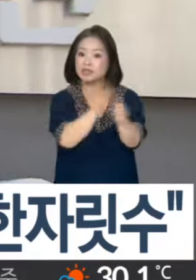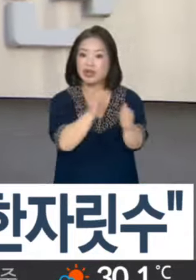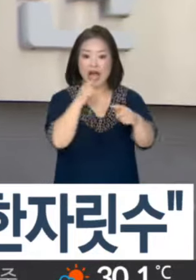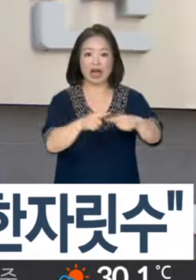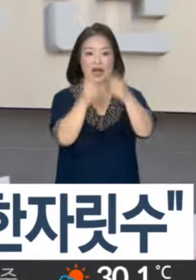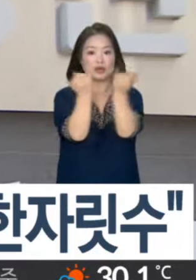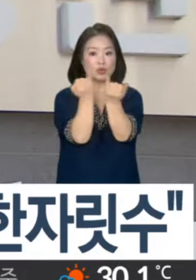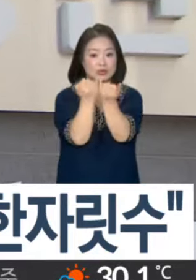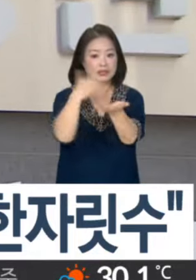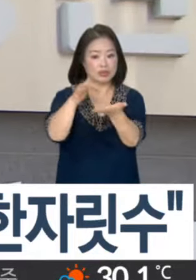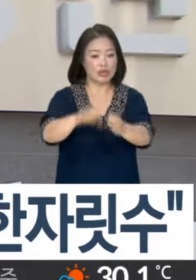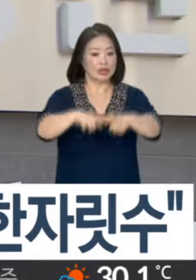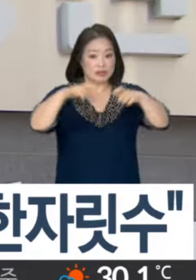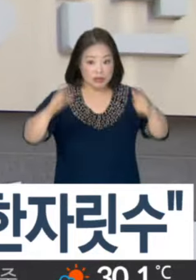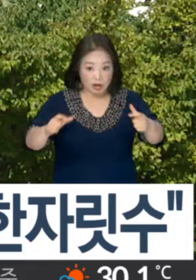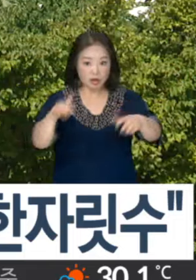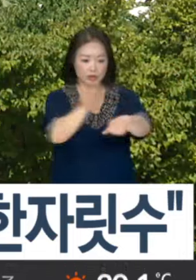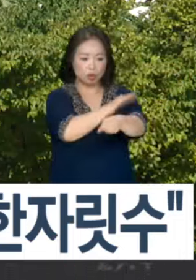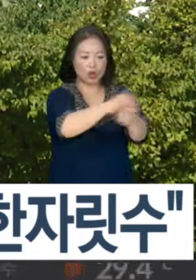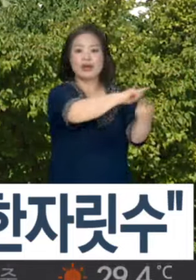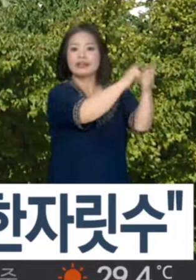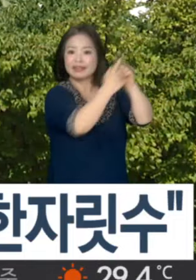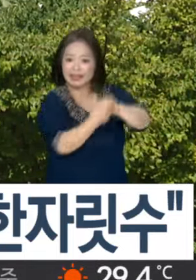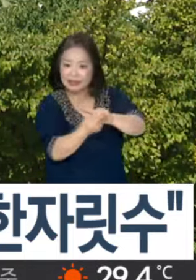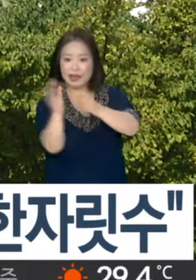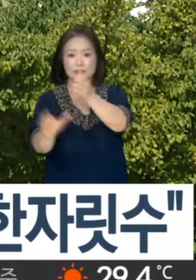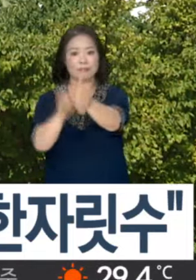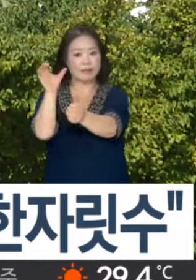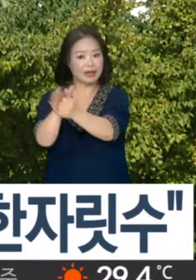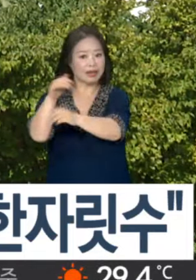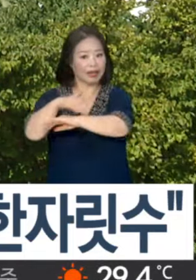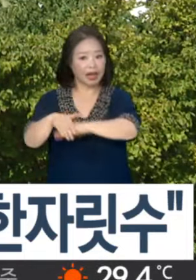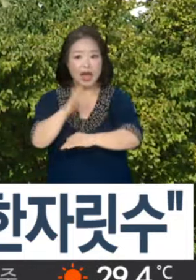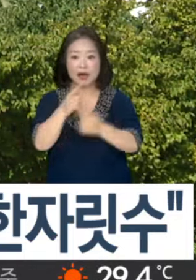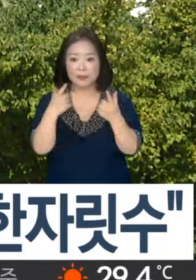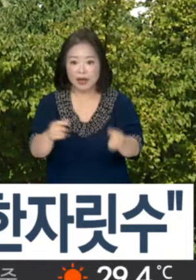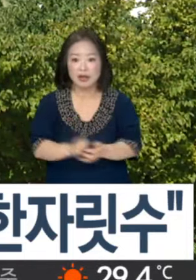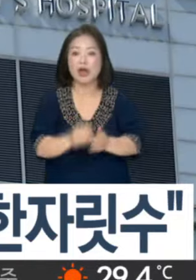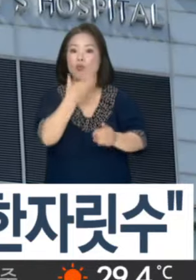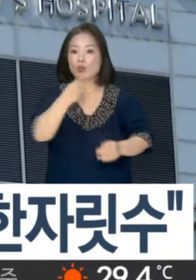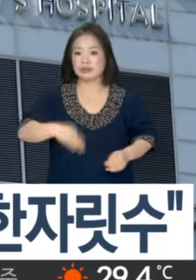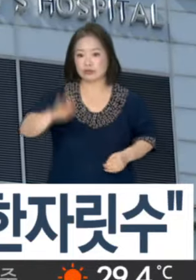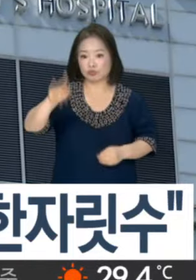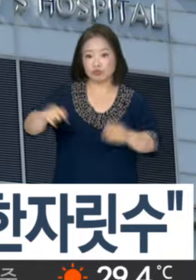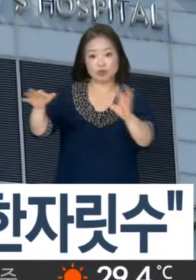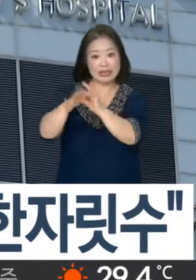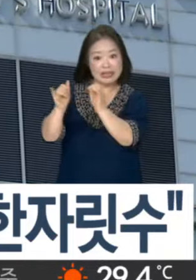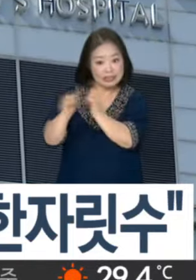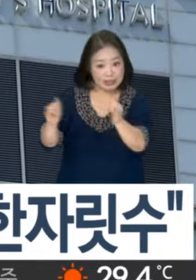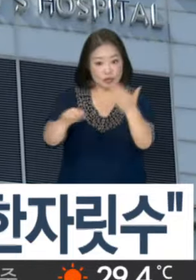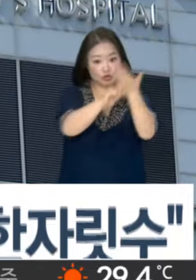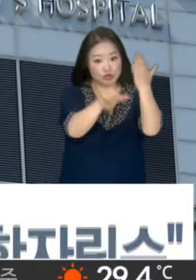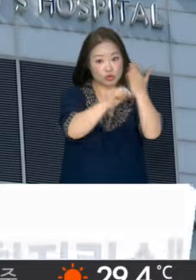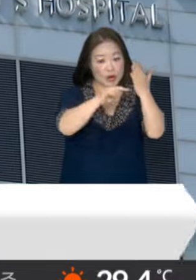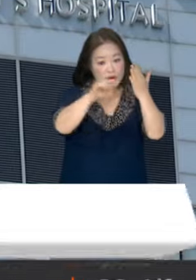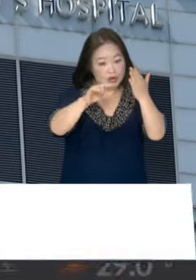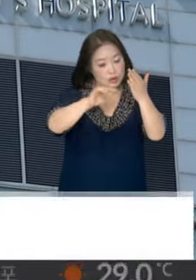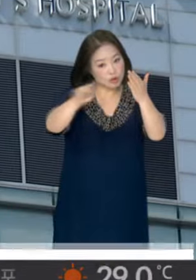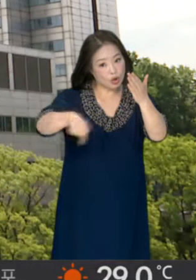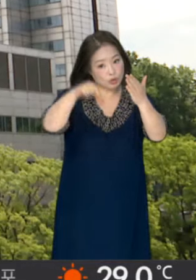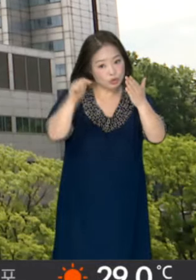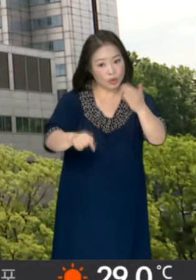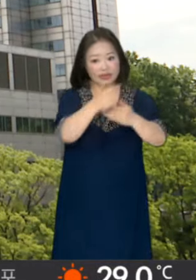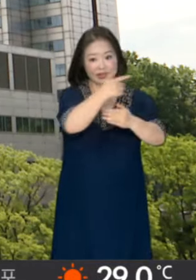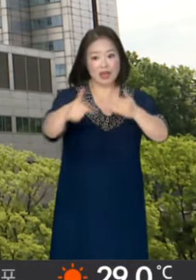비율을 늘려 병원을 떠난 전공의들의 공백을 메운다는 계획입니다 복지부 관계자는 9월 중 상급 종합병원